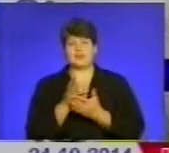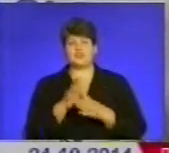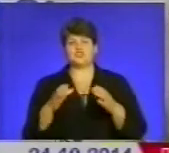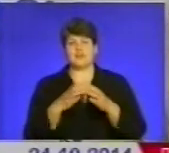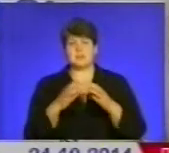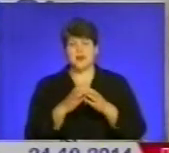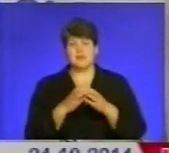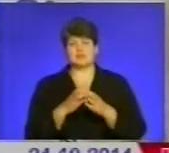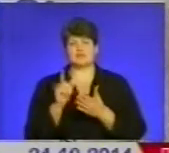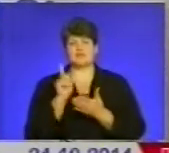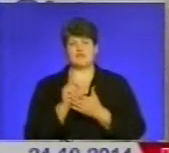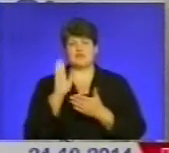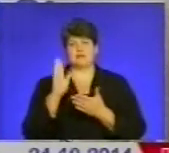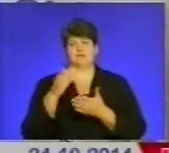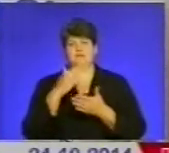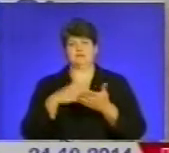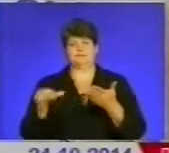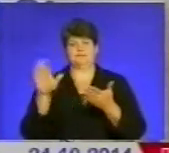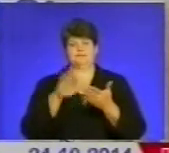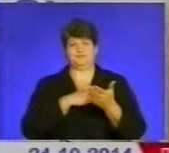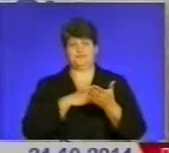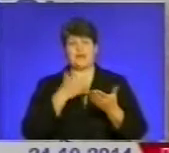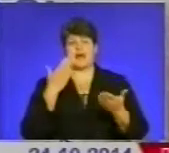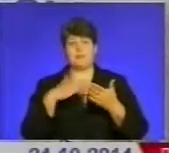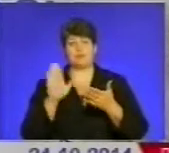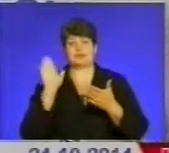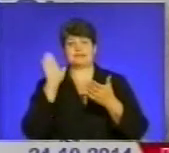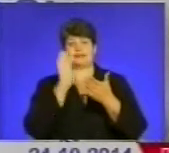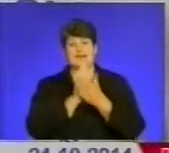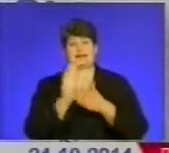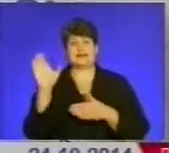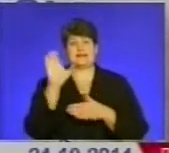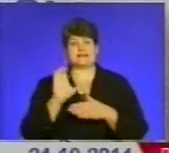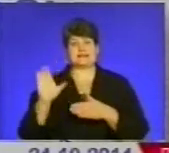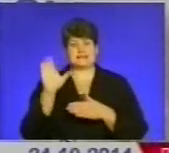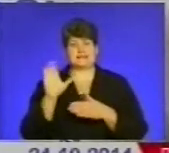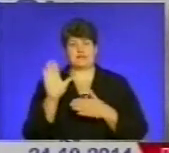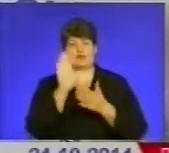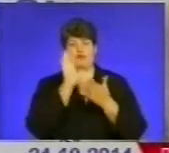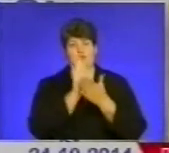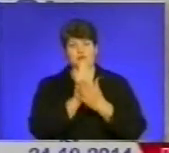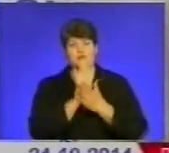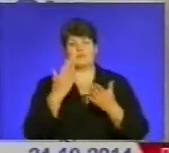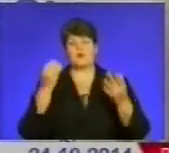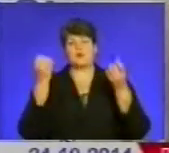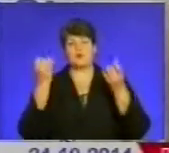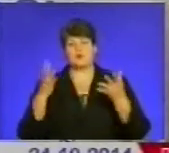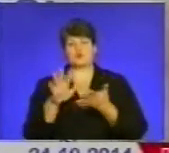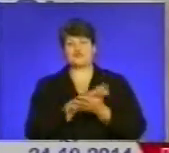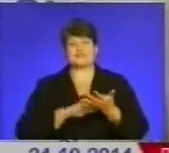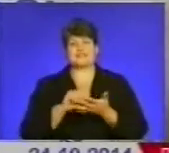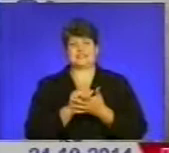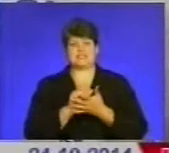повинна бути ліквідована. Тобто вона повинна бути або заклеєна синім фоном, як заклеюють деякі компанії, або просто-напросто бути знищена,